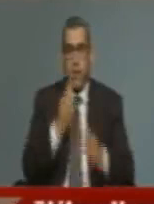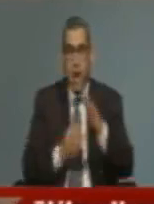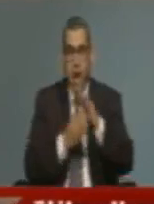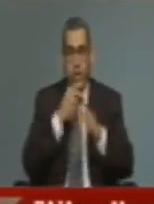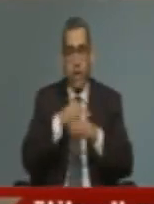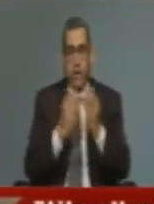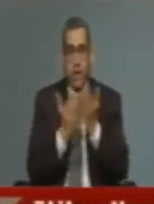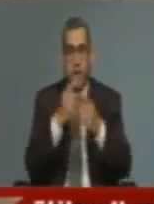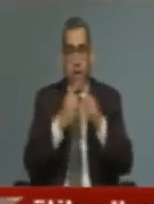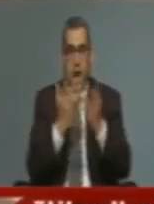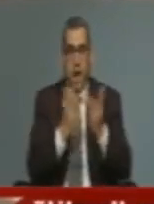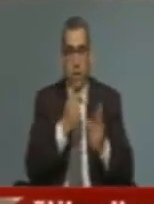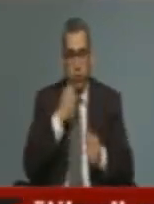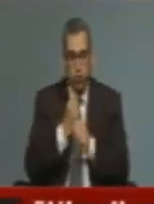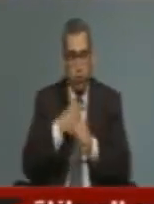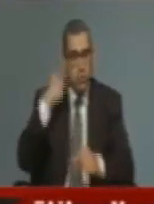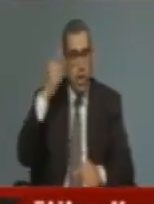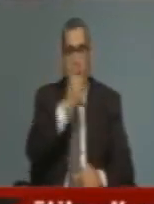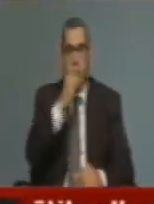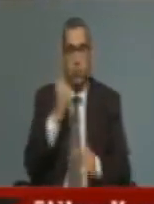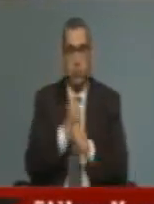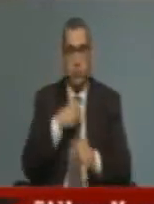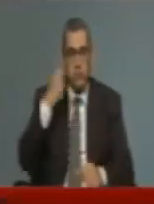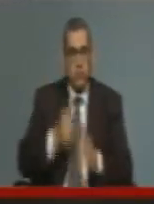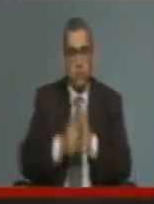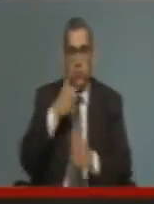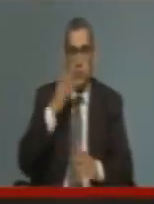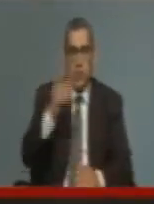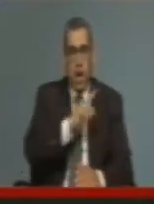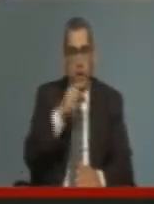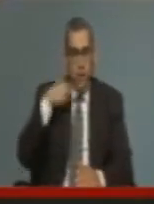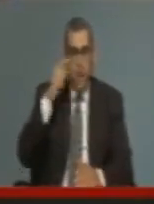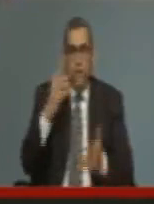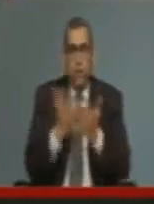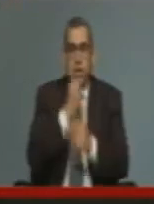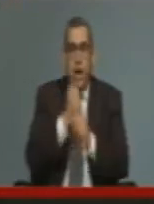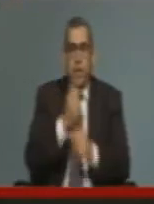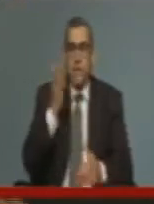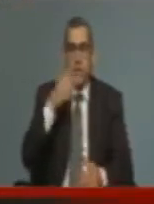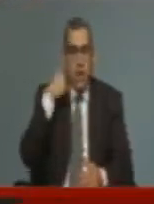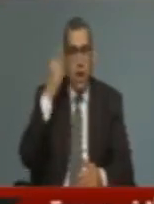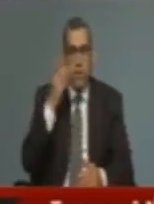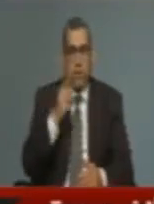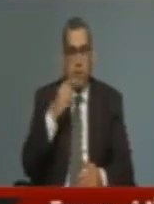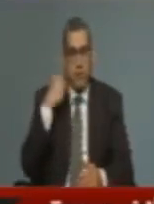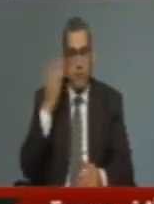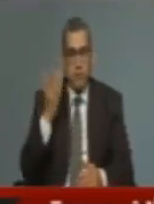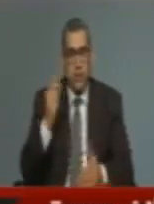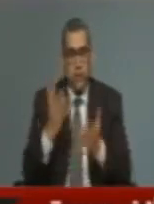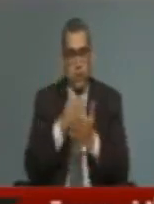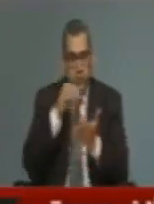ما فكرت اشتغل. كان بيتحقق بالنسبة لنا فرص عمل في كل الأماكن. بدأنا